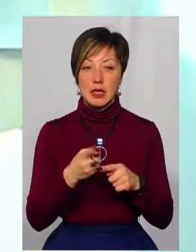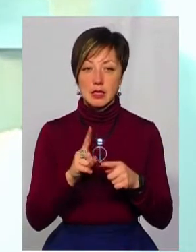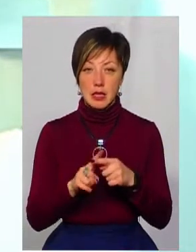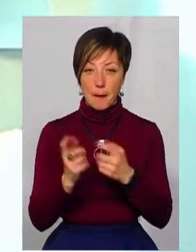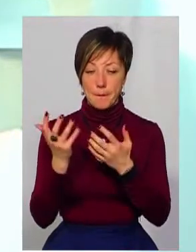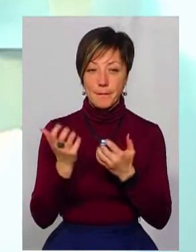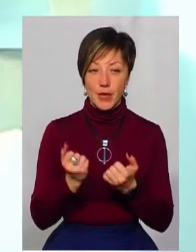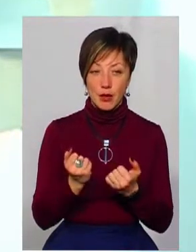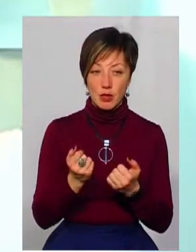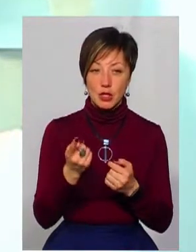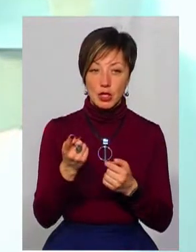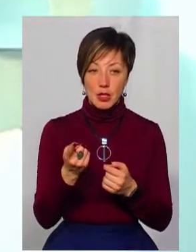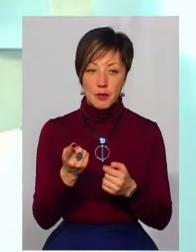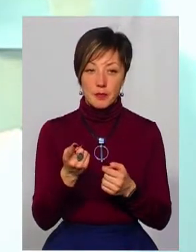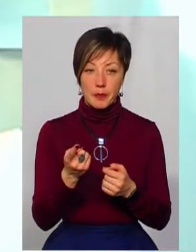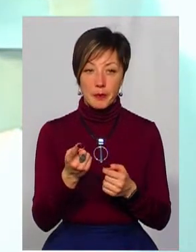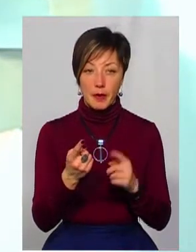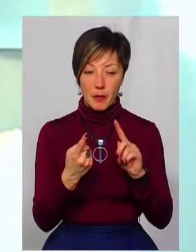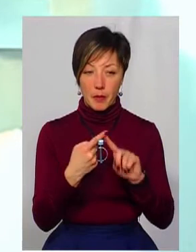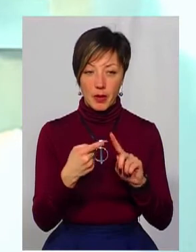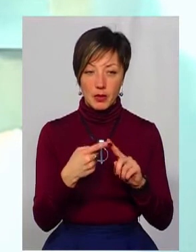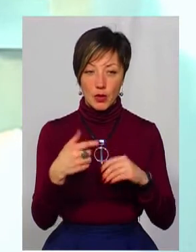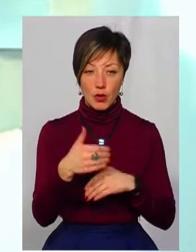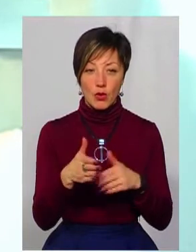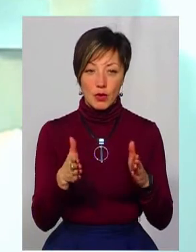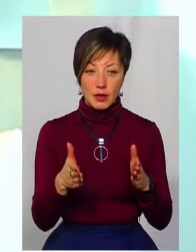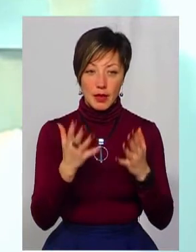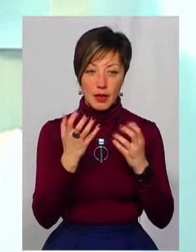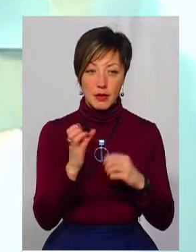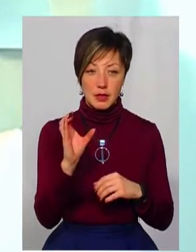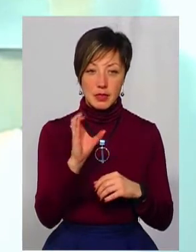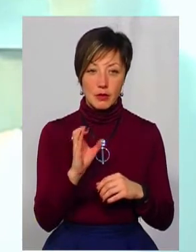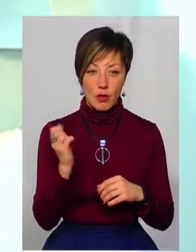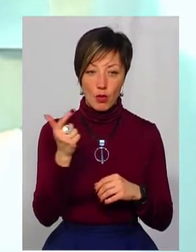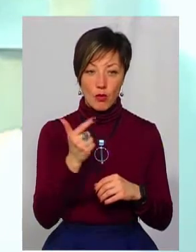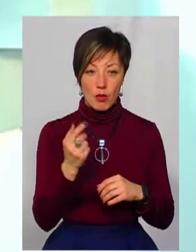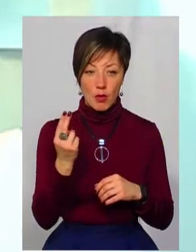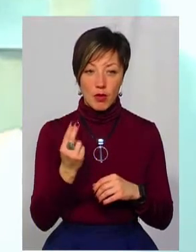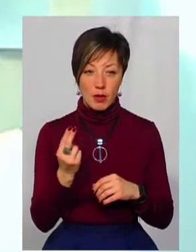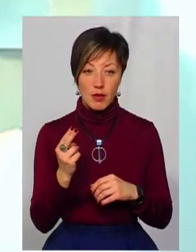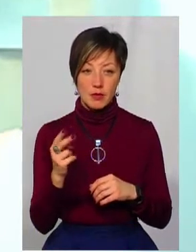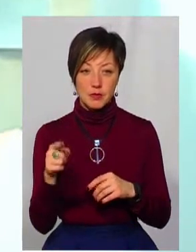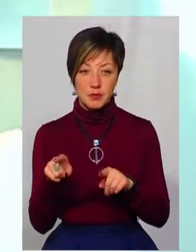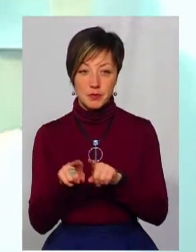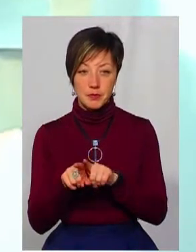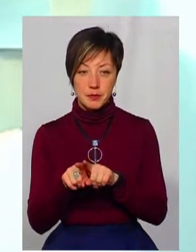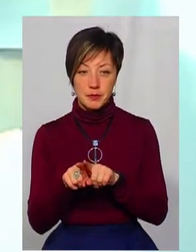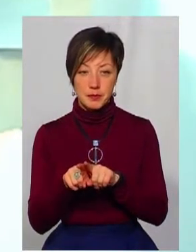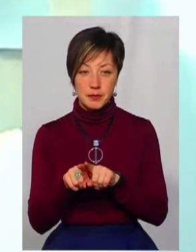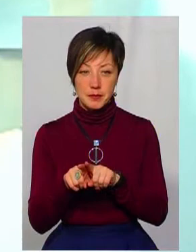приймачах, якщо під провайдера Екстра, вони будуть коробочки в темно-синьому голубому кольорі, якщо під Viasat, ось це